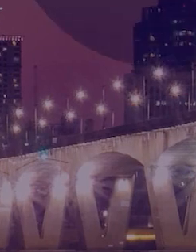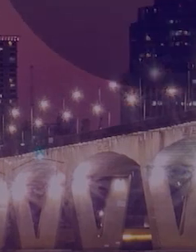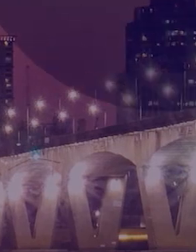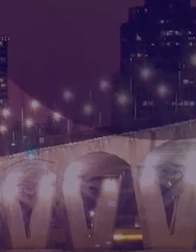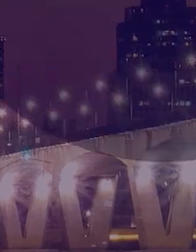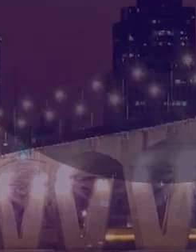n